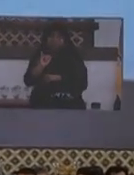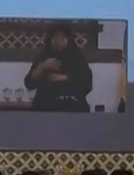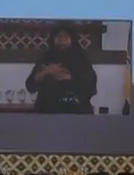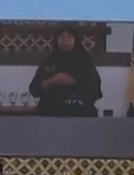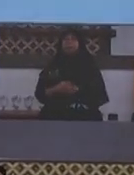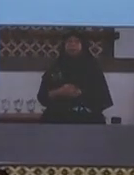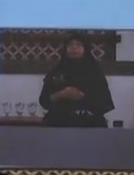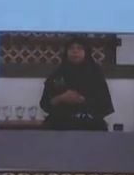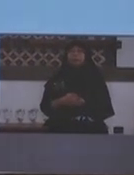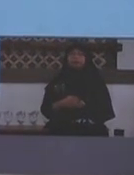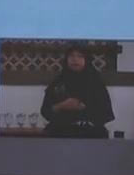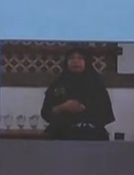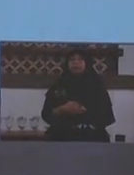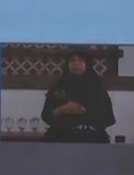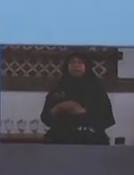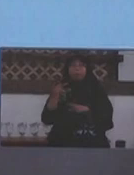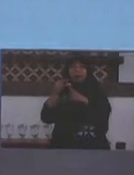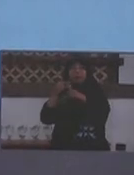dari partai politik.